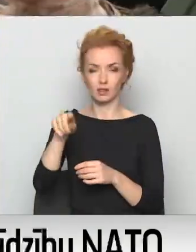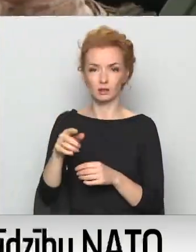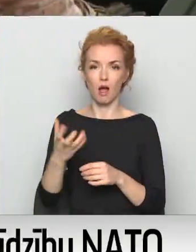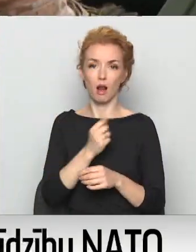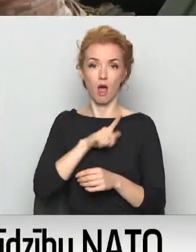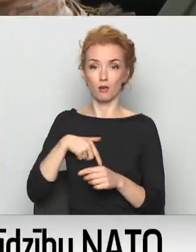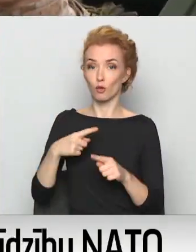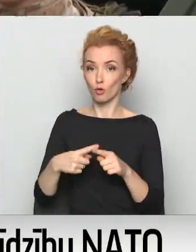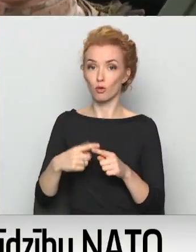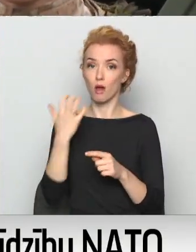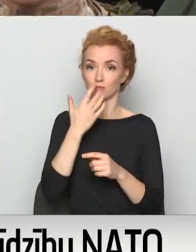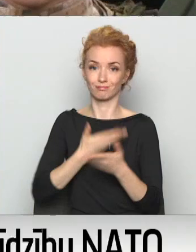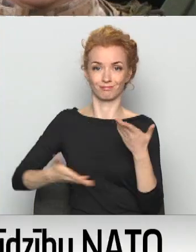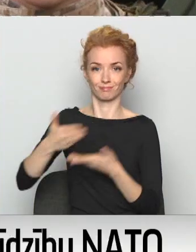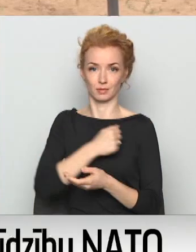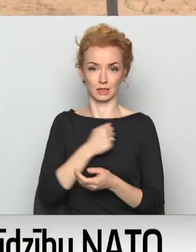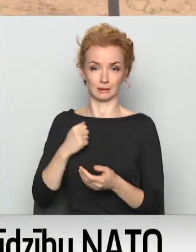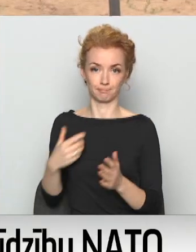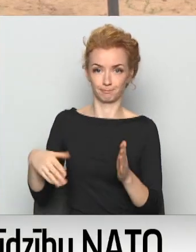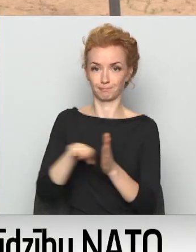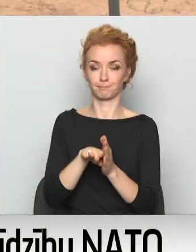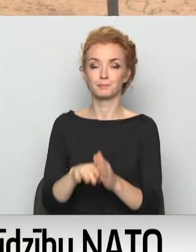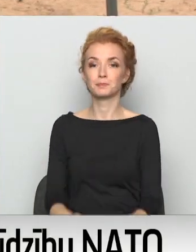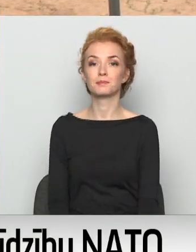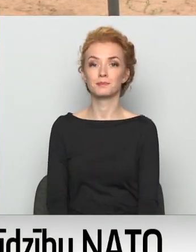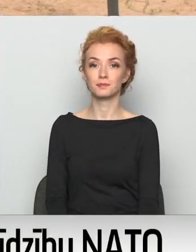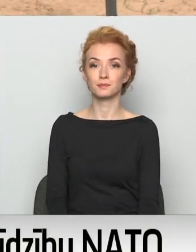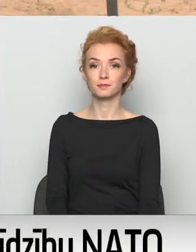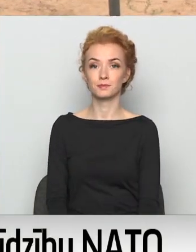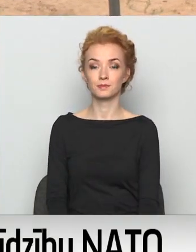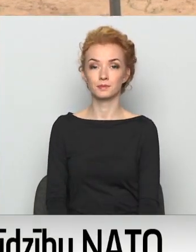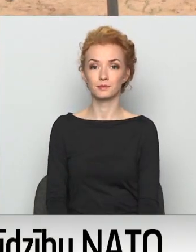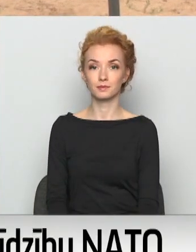sabiedroto bruņoto spēku piedalīšanos. Ines Trazdiņa, Igors Stāts, Latvijas televīzija.